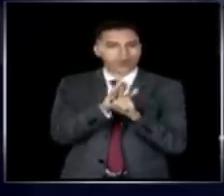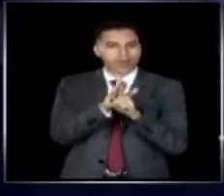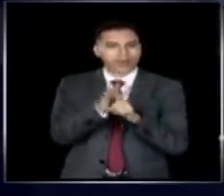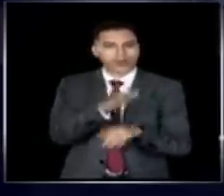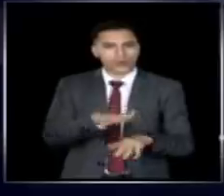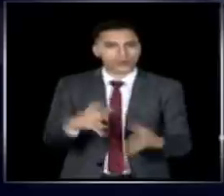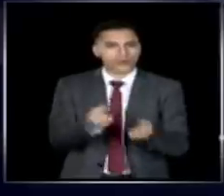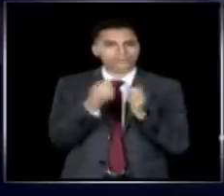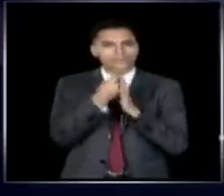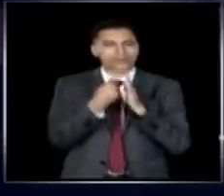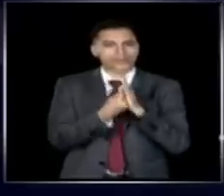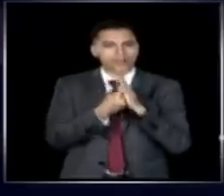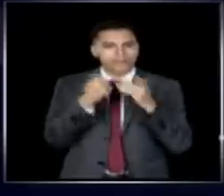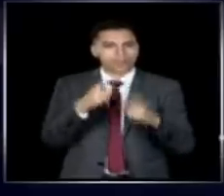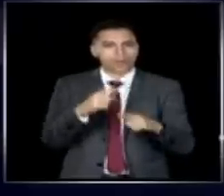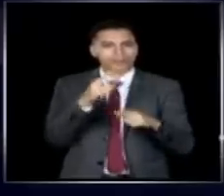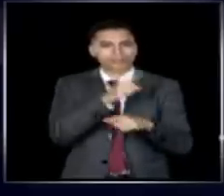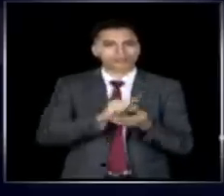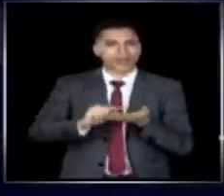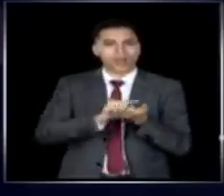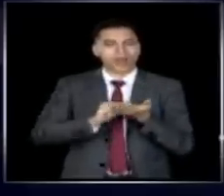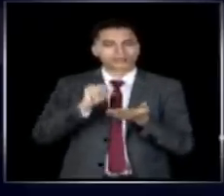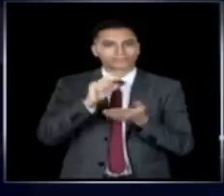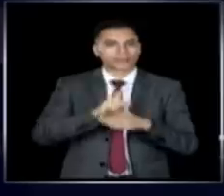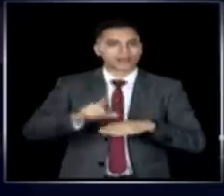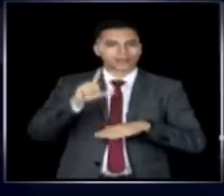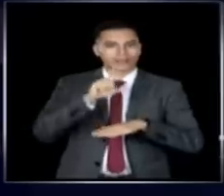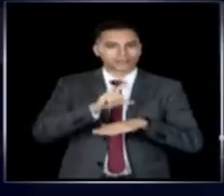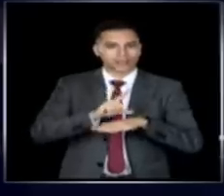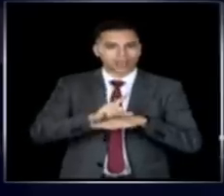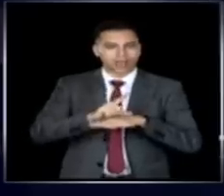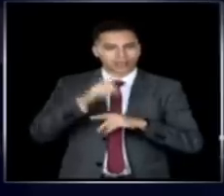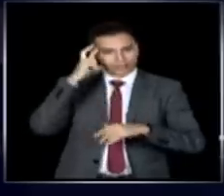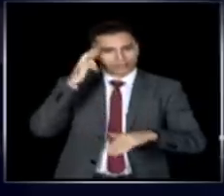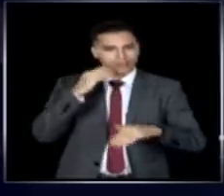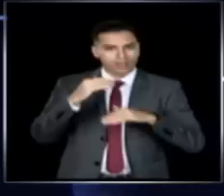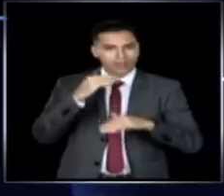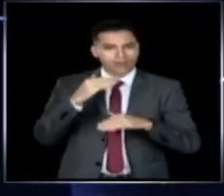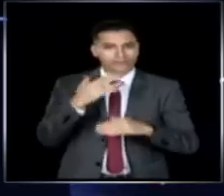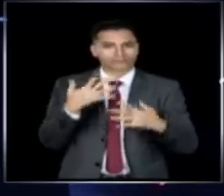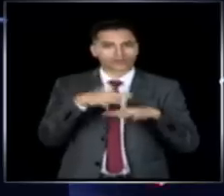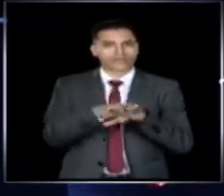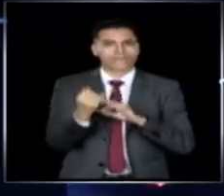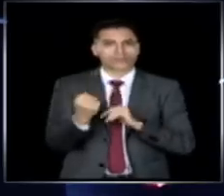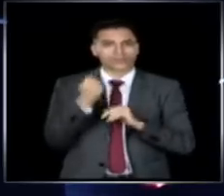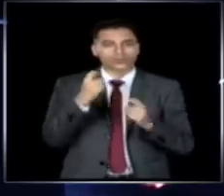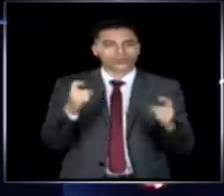لإعداد المنتخبات الوطنية لاتحاد الإعاقات الذهنية المشاركة في بطولة العالم في